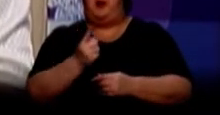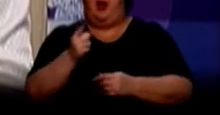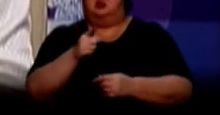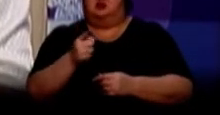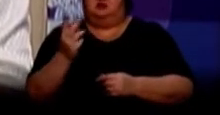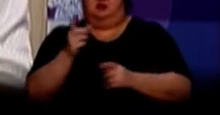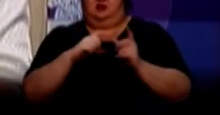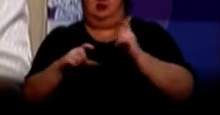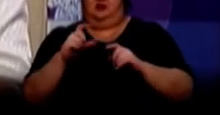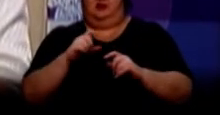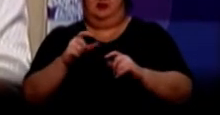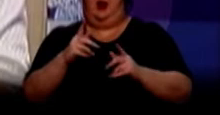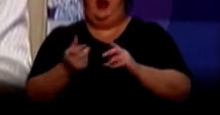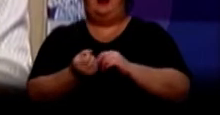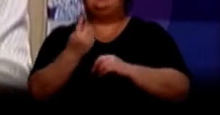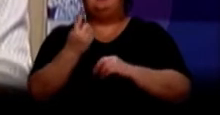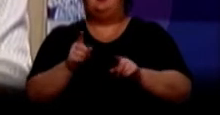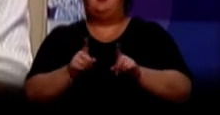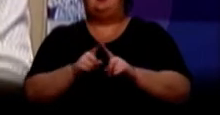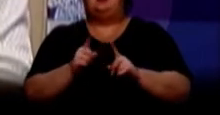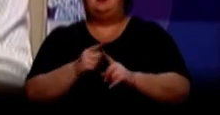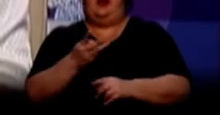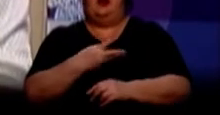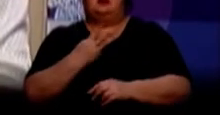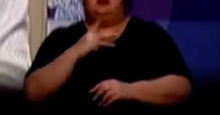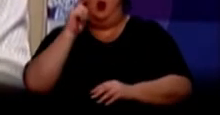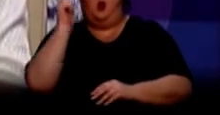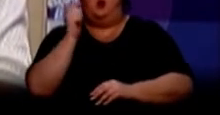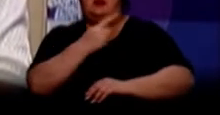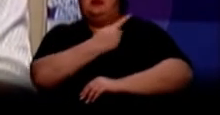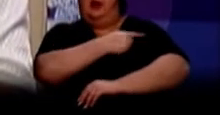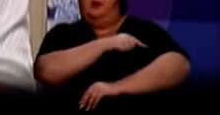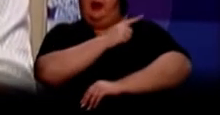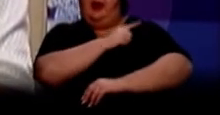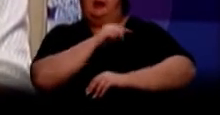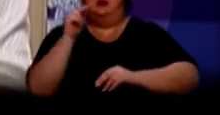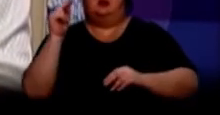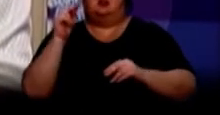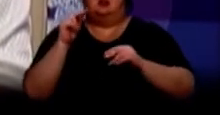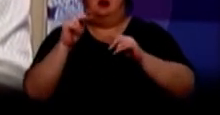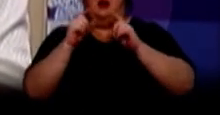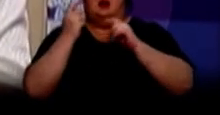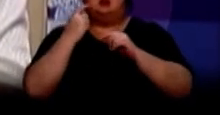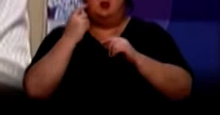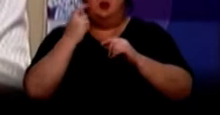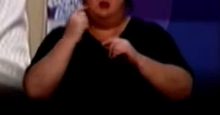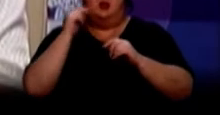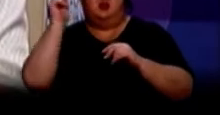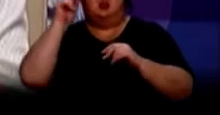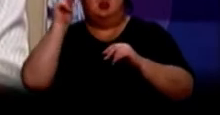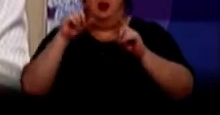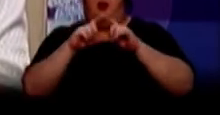І, власне, як з'явилася подібна ініціатива, Українська медична стоматологічна академія запустила чудовий, як на мене,